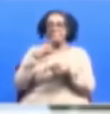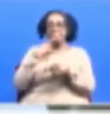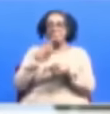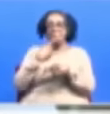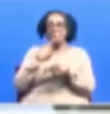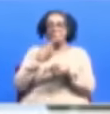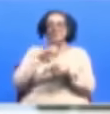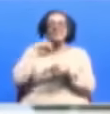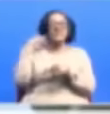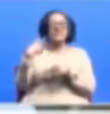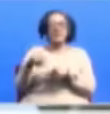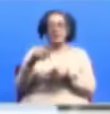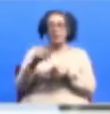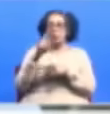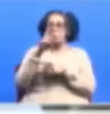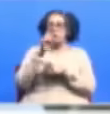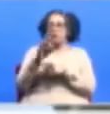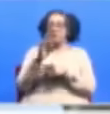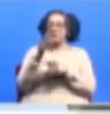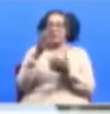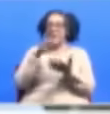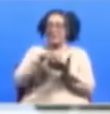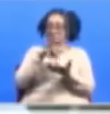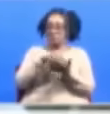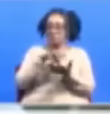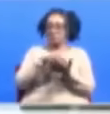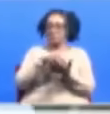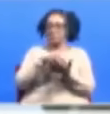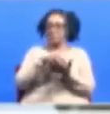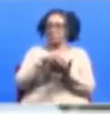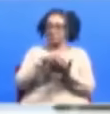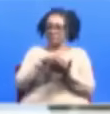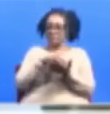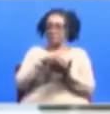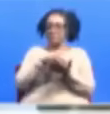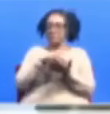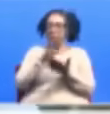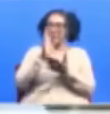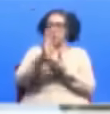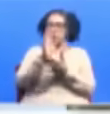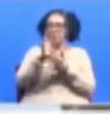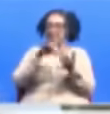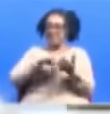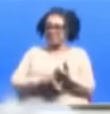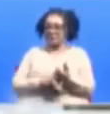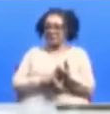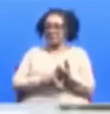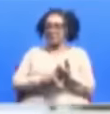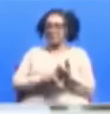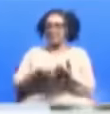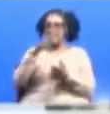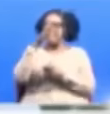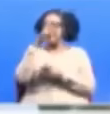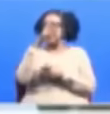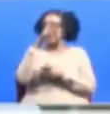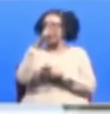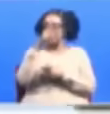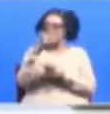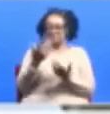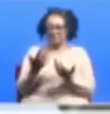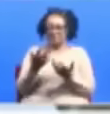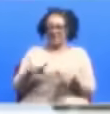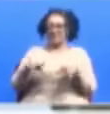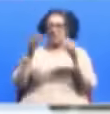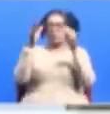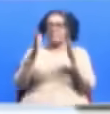that in one of the incidents unaona kama John Matara, he was a husband pretending that amepata mtu na bibi yake.